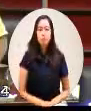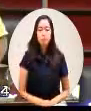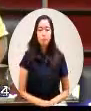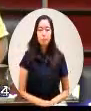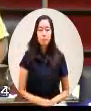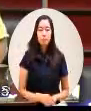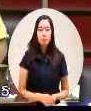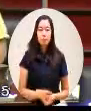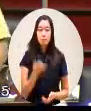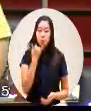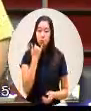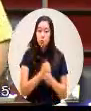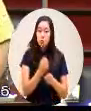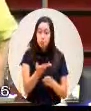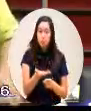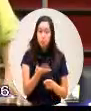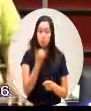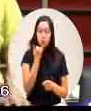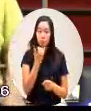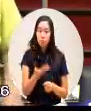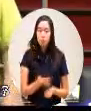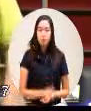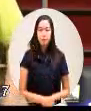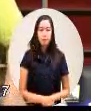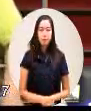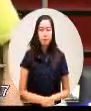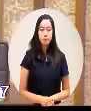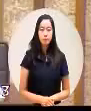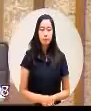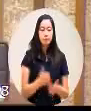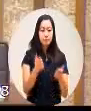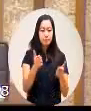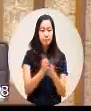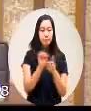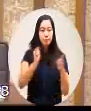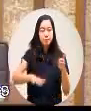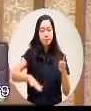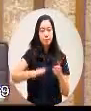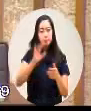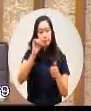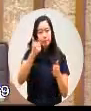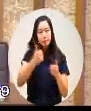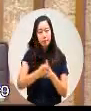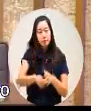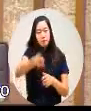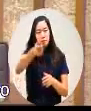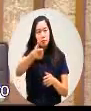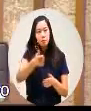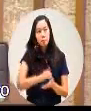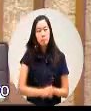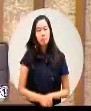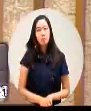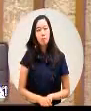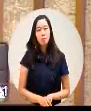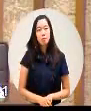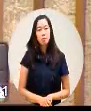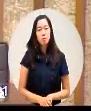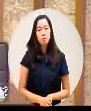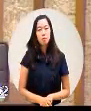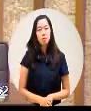办。可不可以做得到？请答，简单答。 请答了。 好，谢谢。 这样指教，我